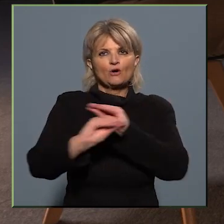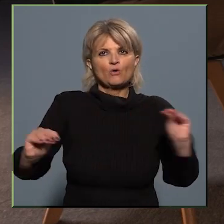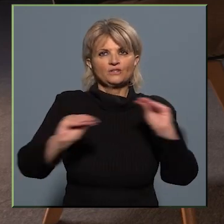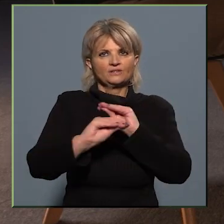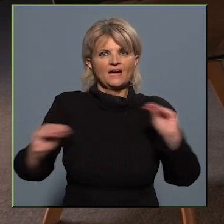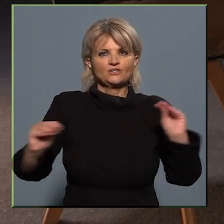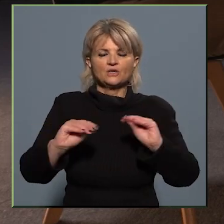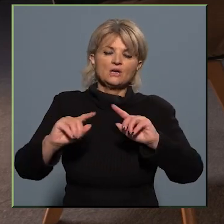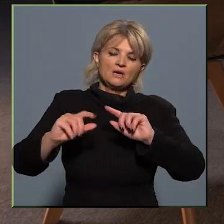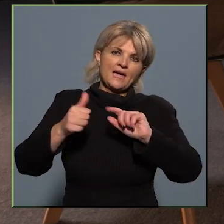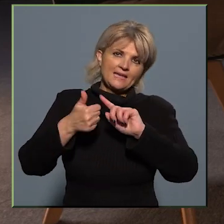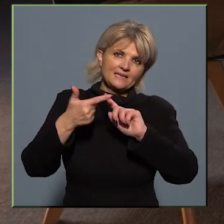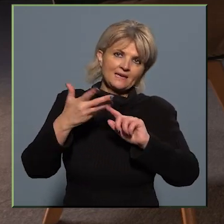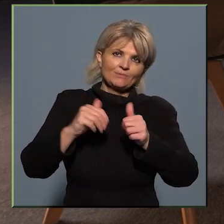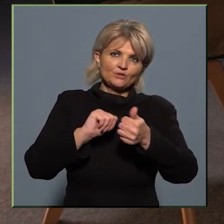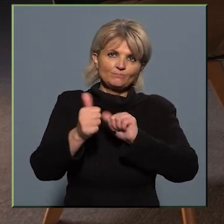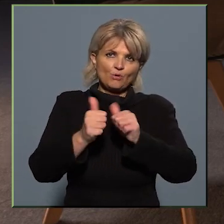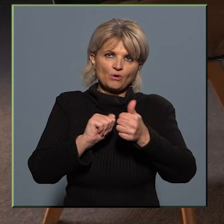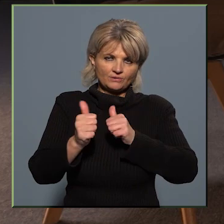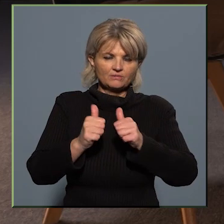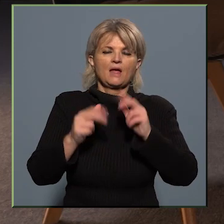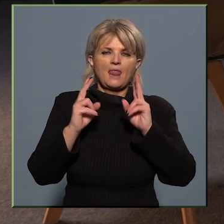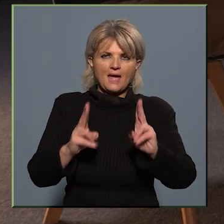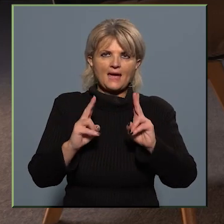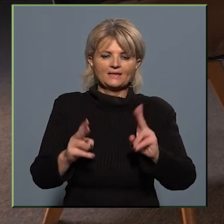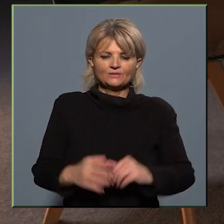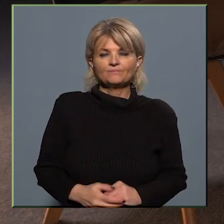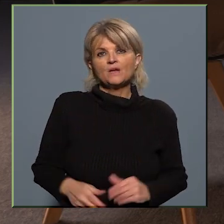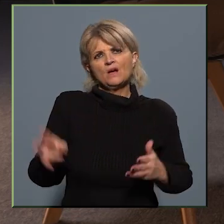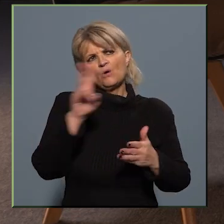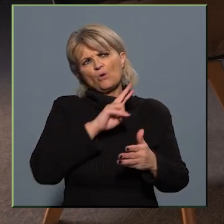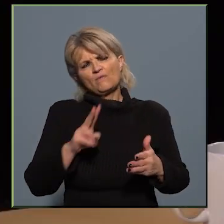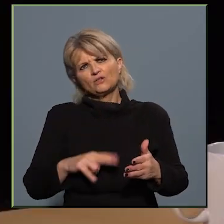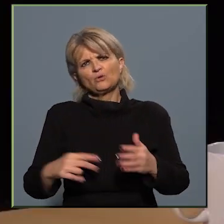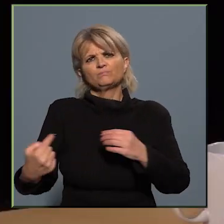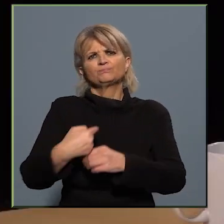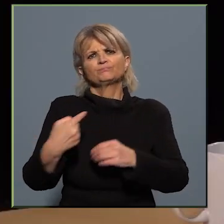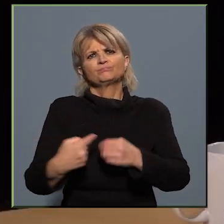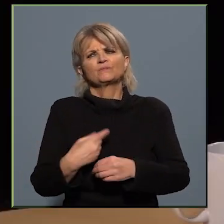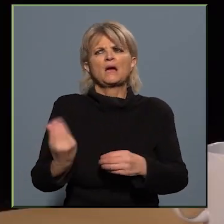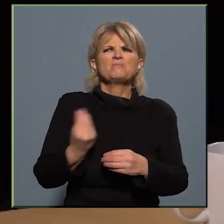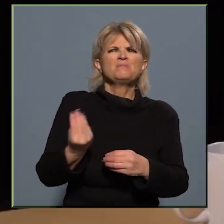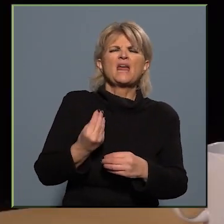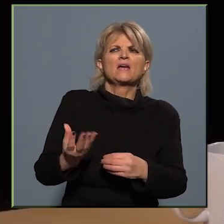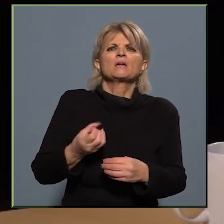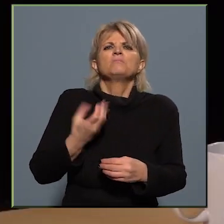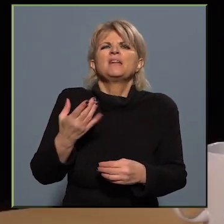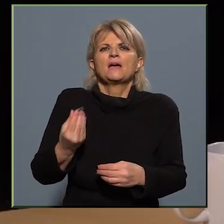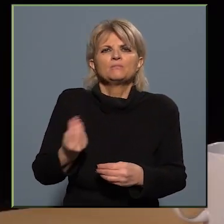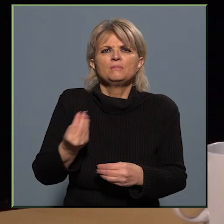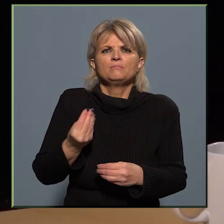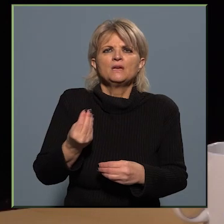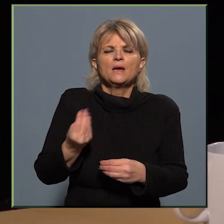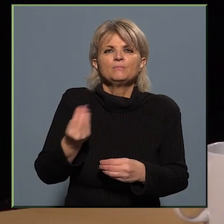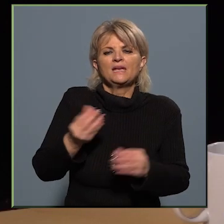sportágak művelésére is nyílik lehetőség. Olvasok fanyalgó hangokat, hogy miért is ez, minek is ez, miért ilyen pici